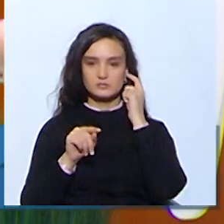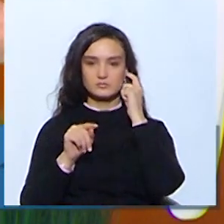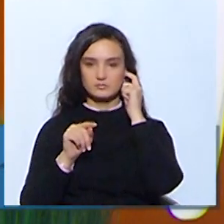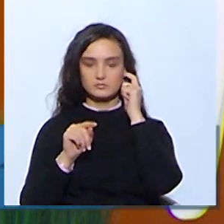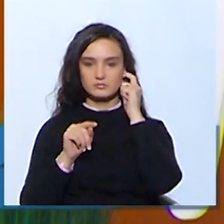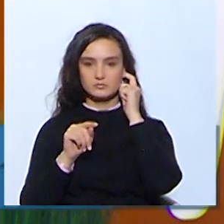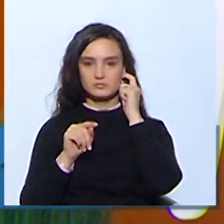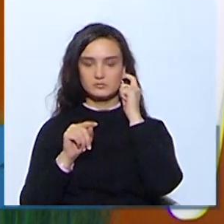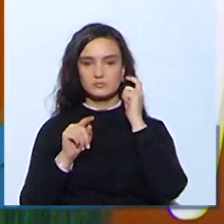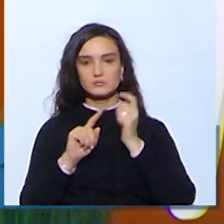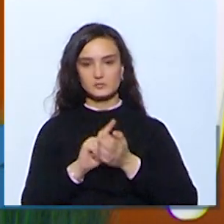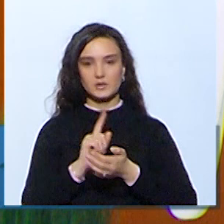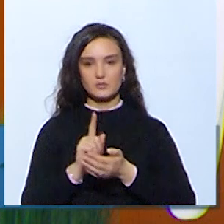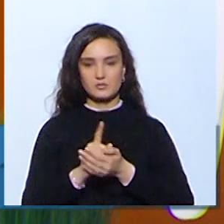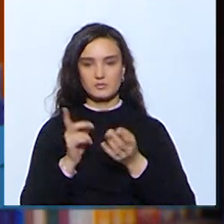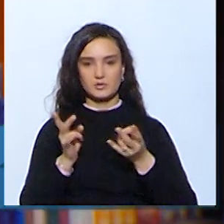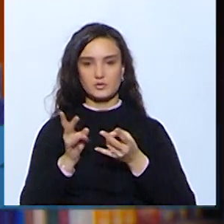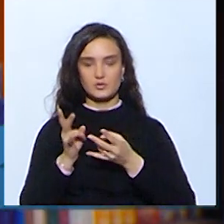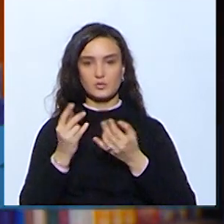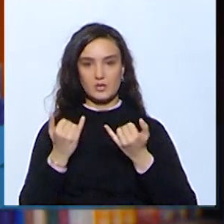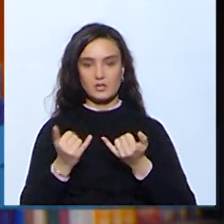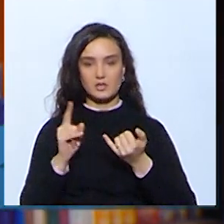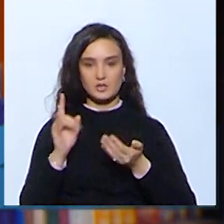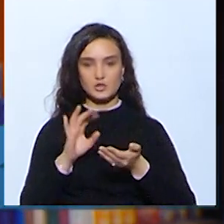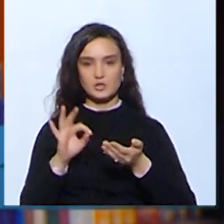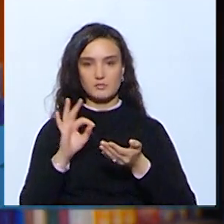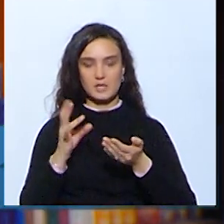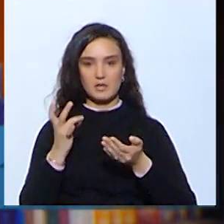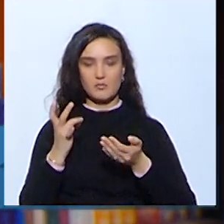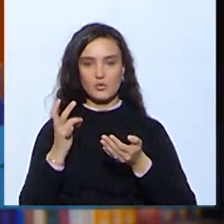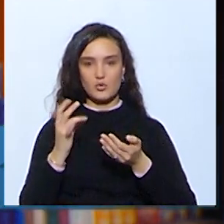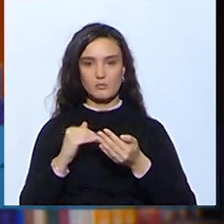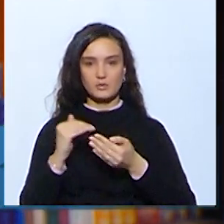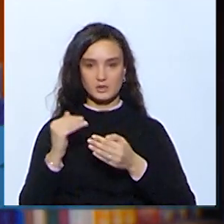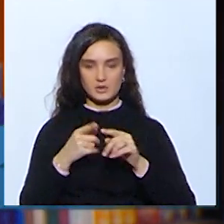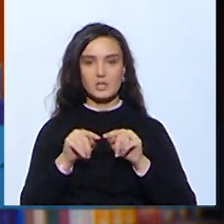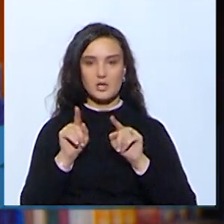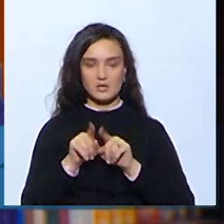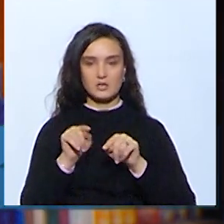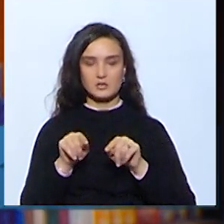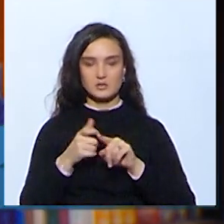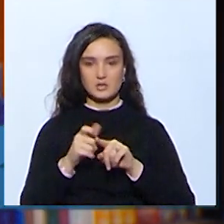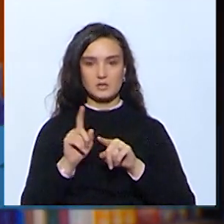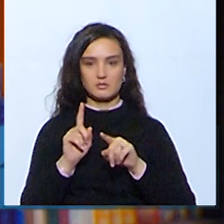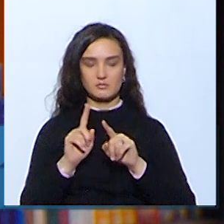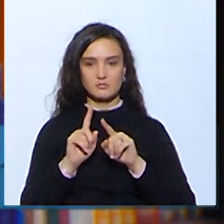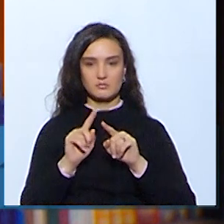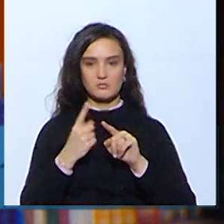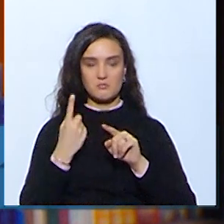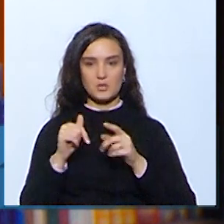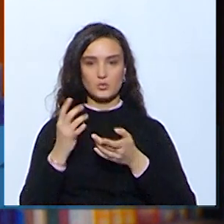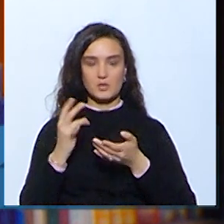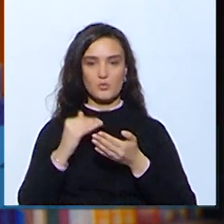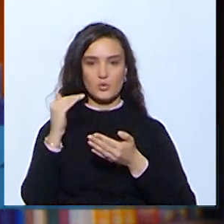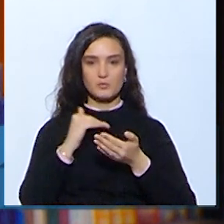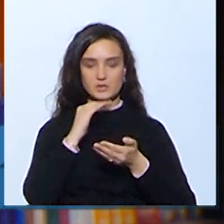რომ ეძახიან, აი ასეთი კვლევა გახდა. ეხლა რაც შეეხება ჰემოგლობინზე, აქაც შესანიშნავი და თქვა, რომ მარტო